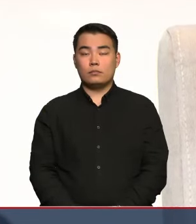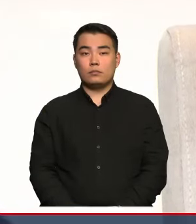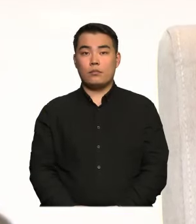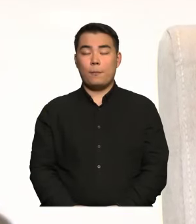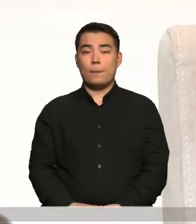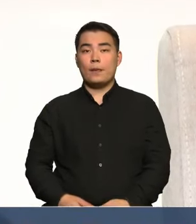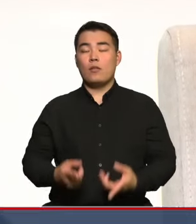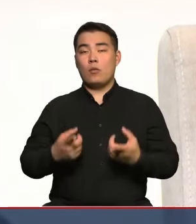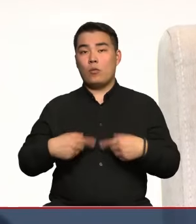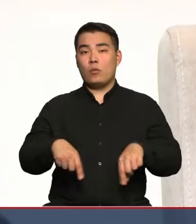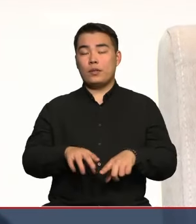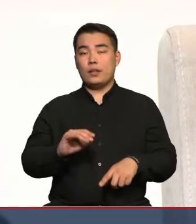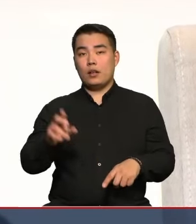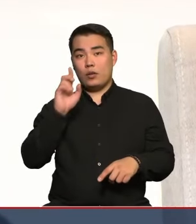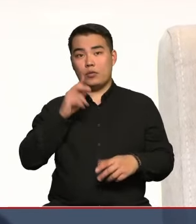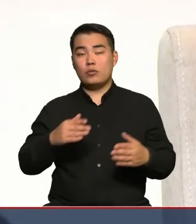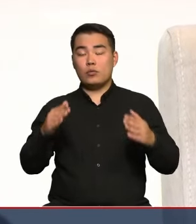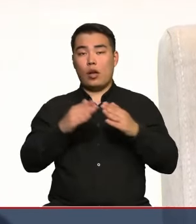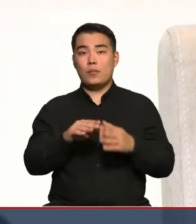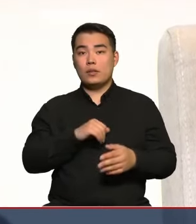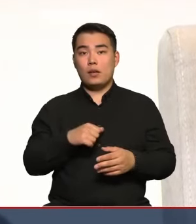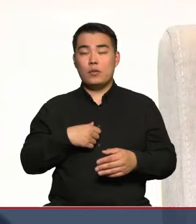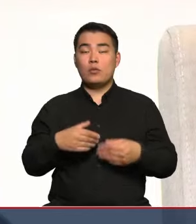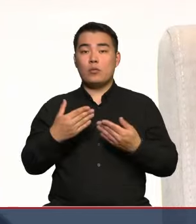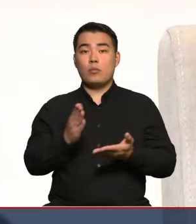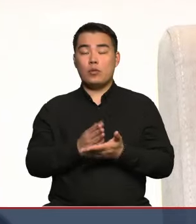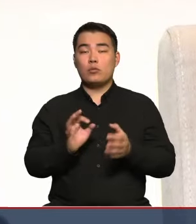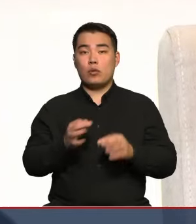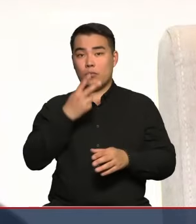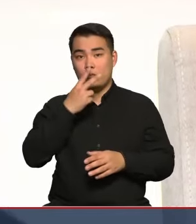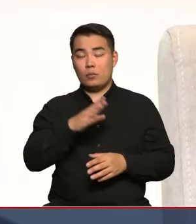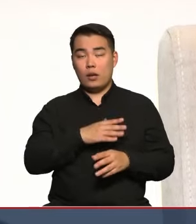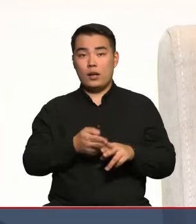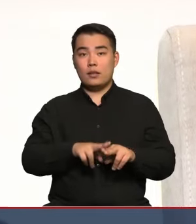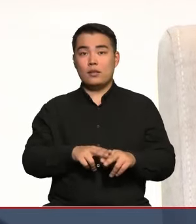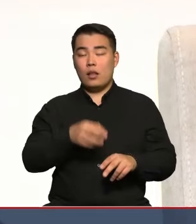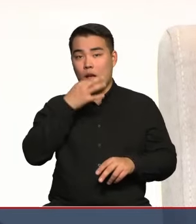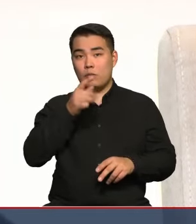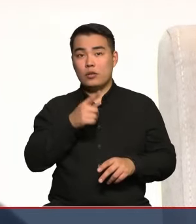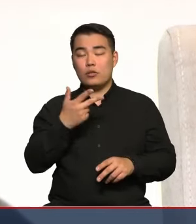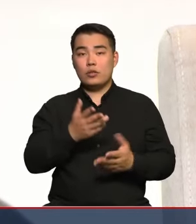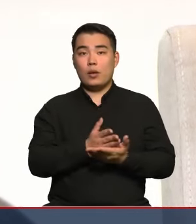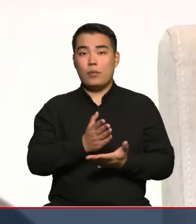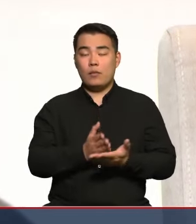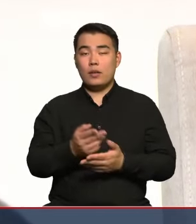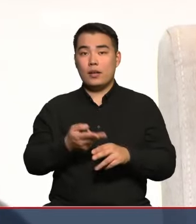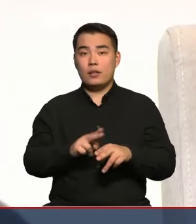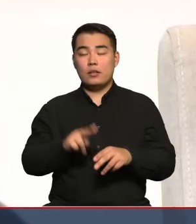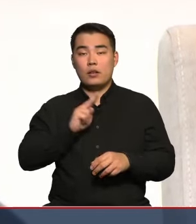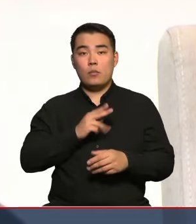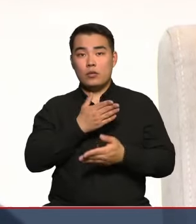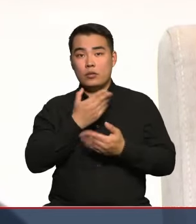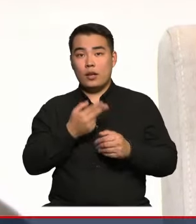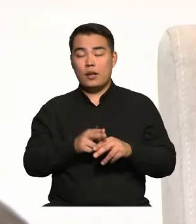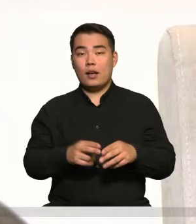Жергілікті атқарушы орган мен мемлекеттік тұрғын үй қорынан тұрғын үй беріледі деген норма көзделген. Айта кету керек, іс жүзінде бұл бап жұмыс істемейді. Қазір